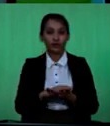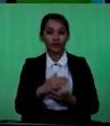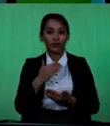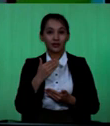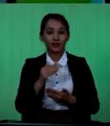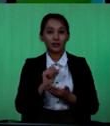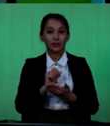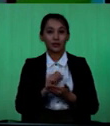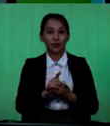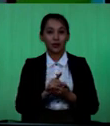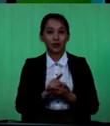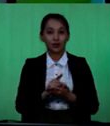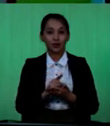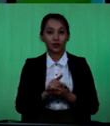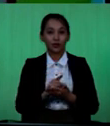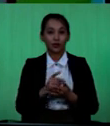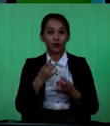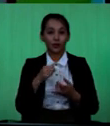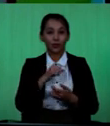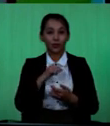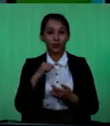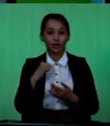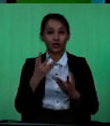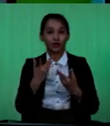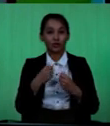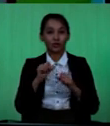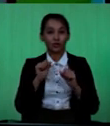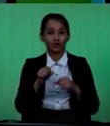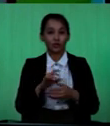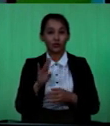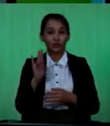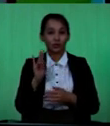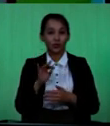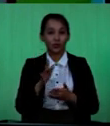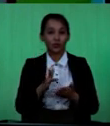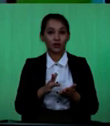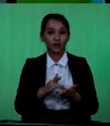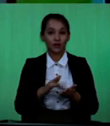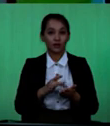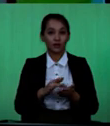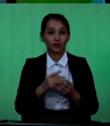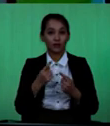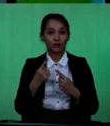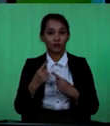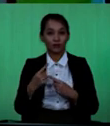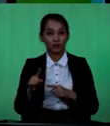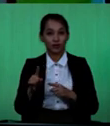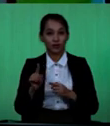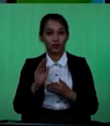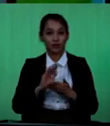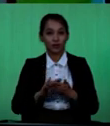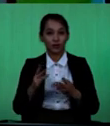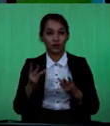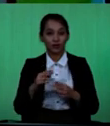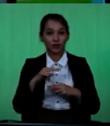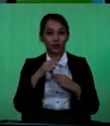bu misolni og'zaki yecha olasiz. Lekin daftarimizga boshqa ko'rinishda yoziladi. Diqqat